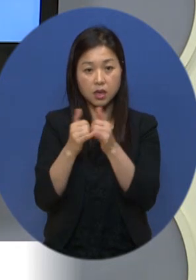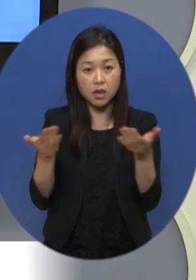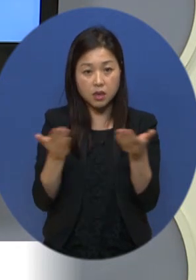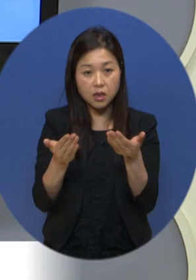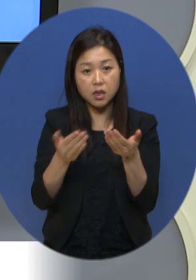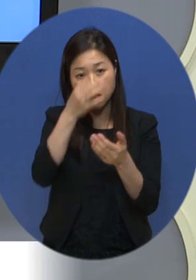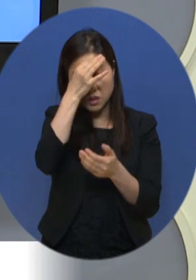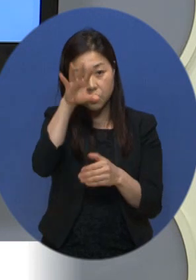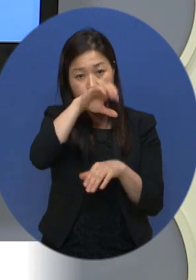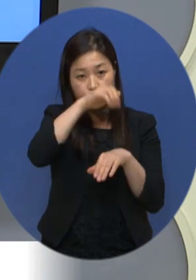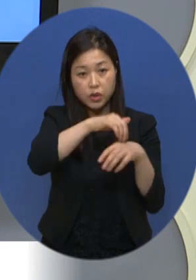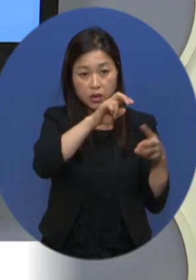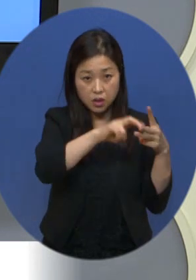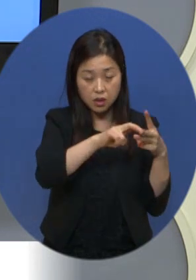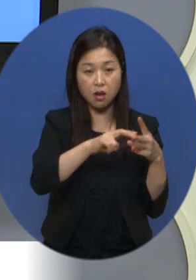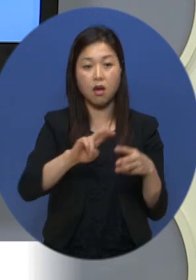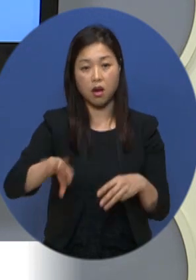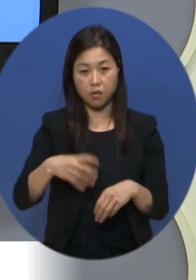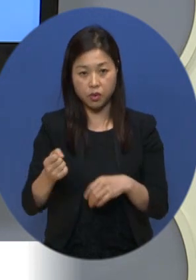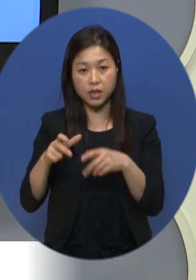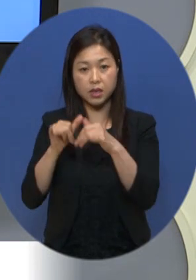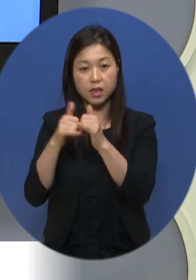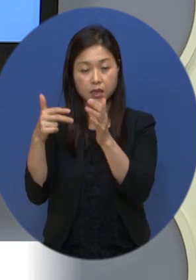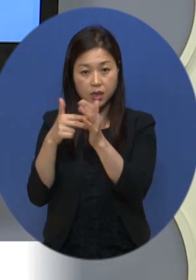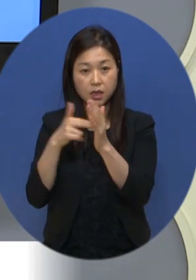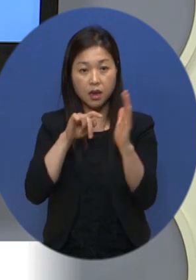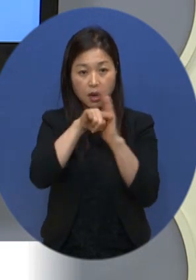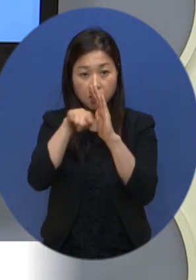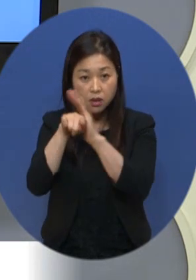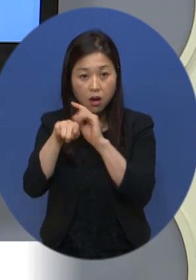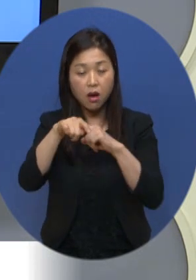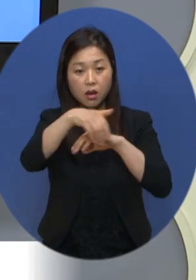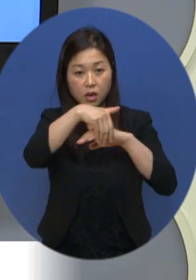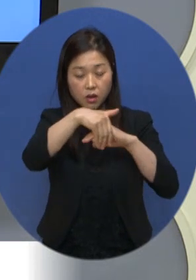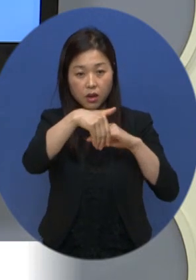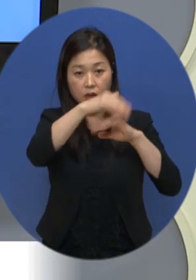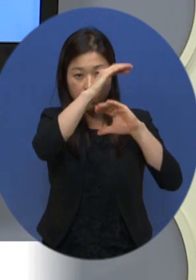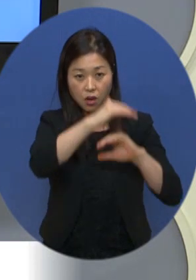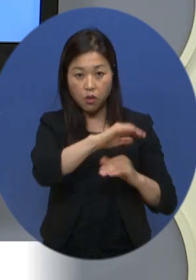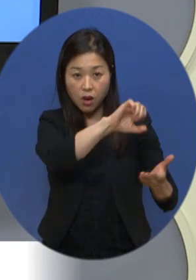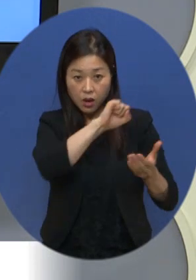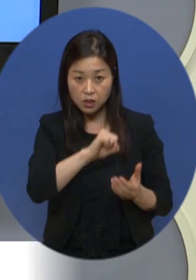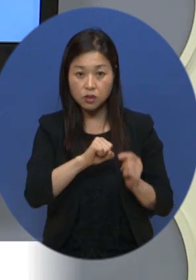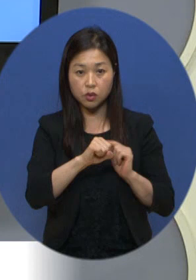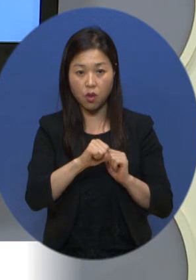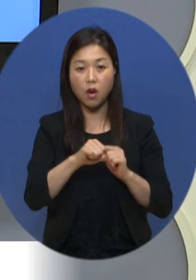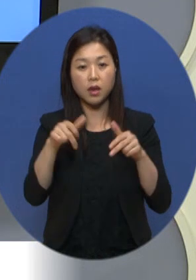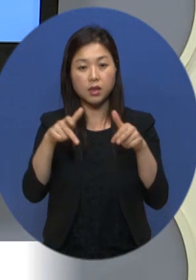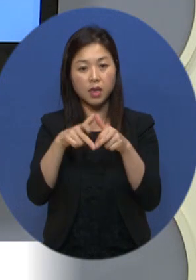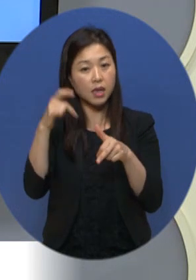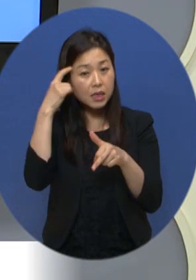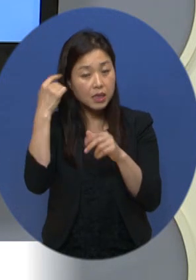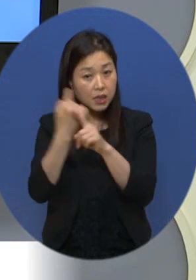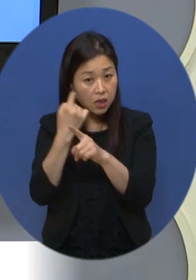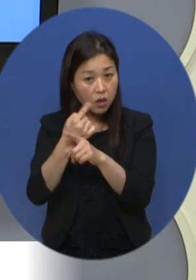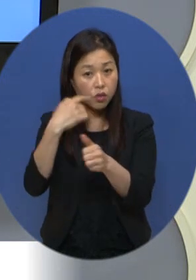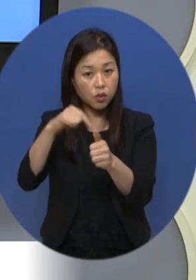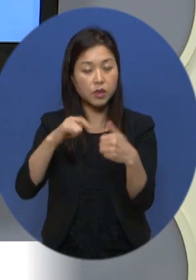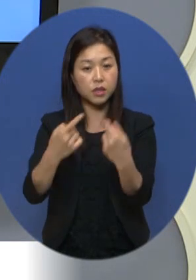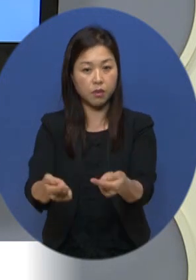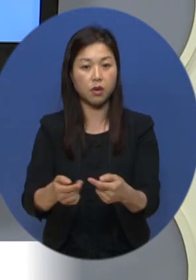센터 와 캄보디아 장애인 재단의 방문해 직접 기획한 교환을 바탕으로 장애인식 개선 교육에